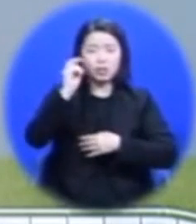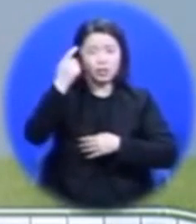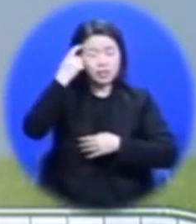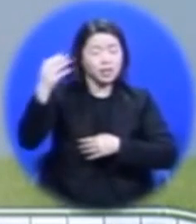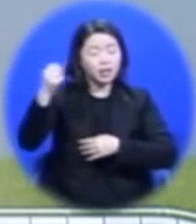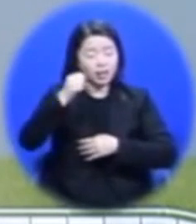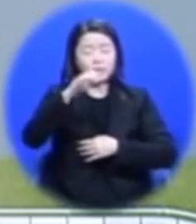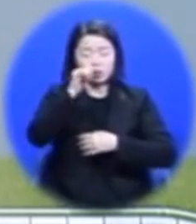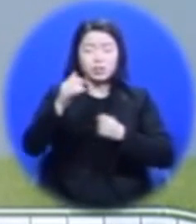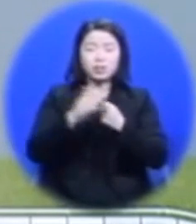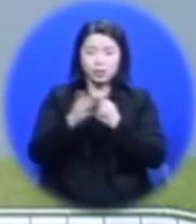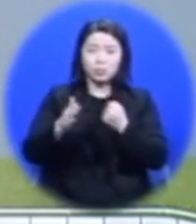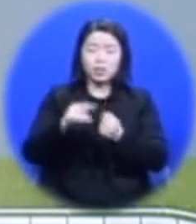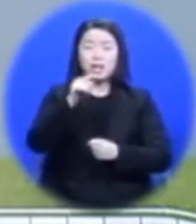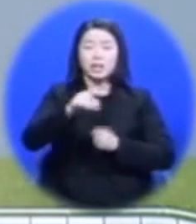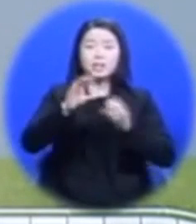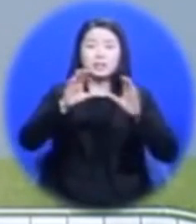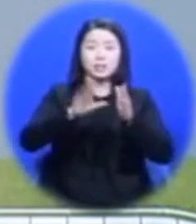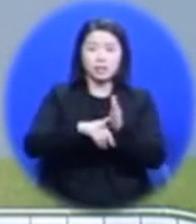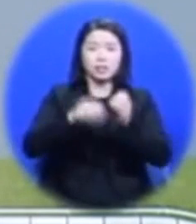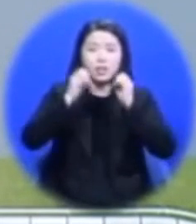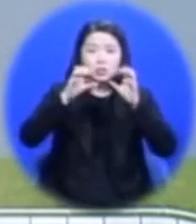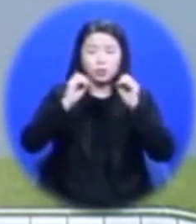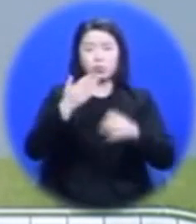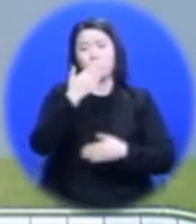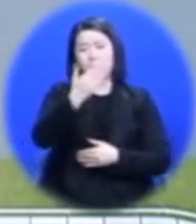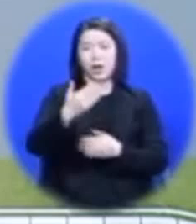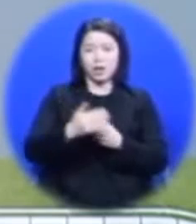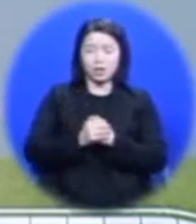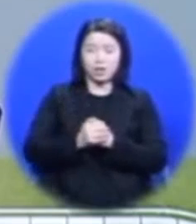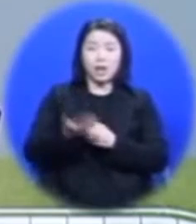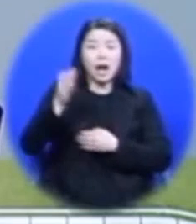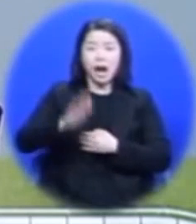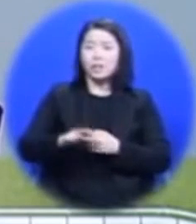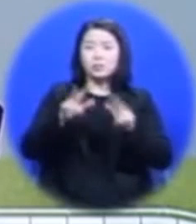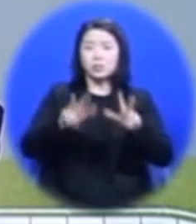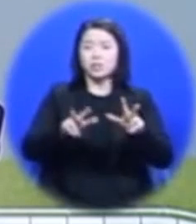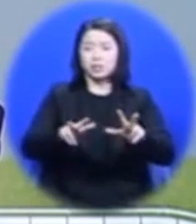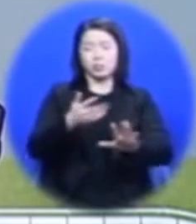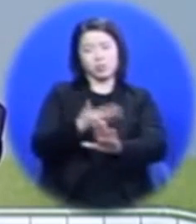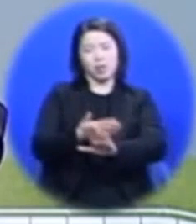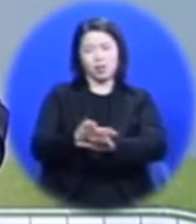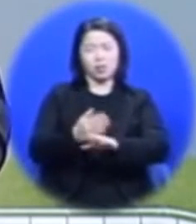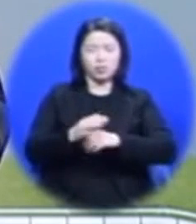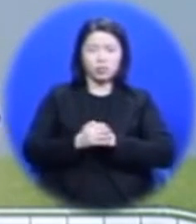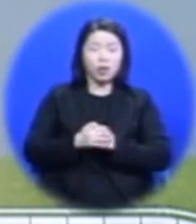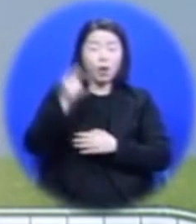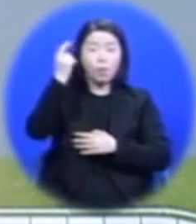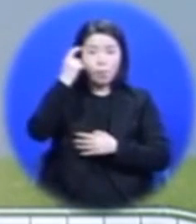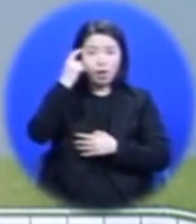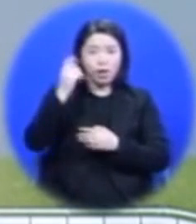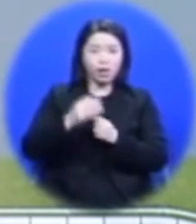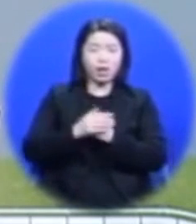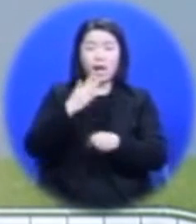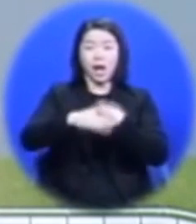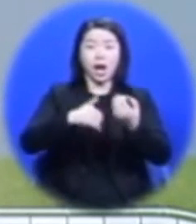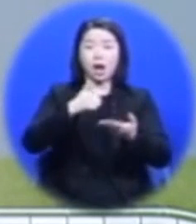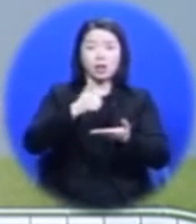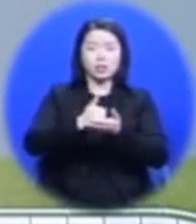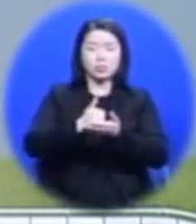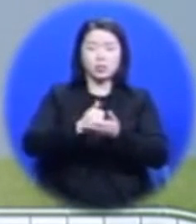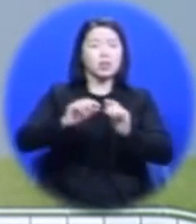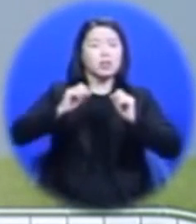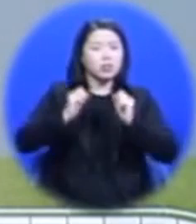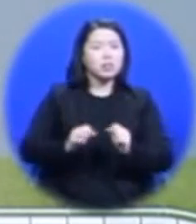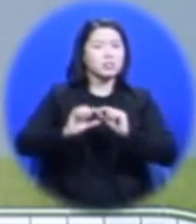때문에 그때는 전도가 됐어요. 근데 지금은 달라졌어요. 왜? 지금은 하나님이 안